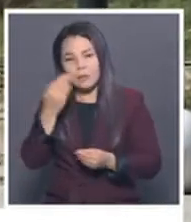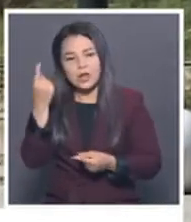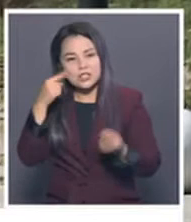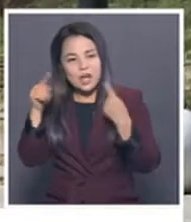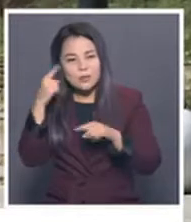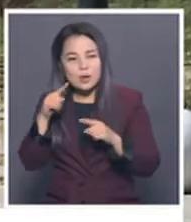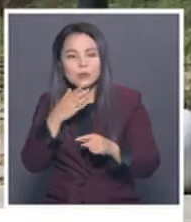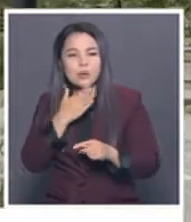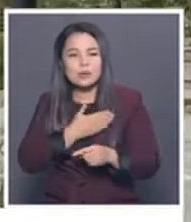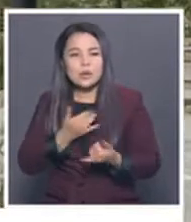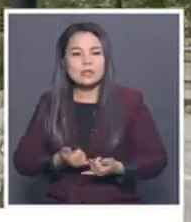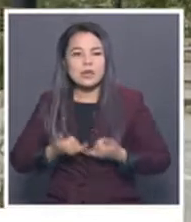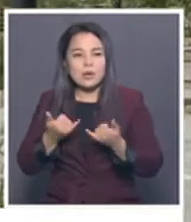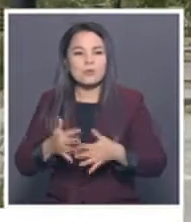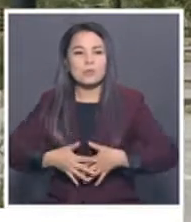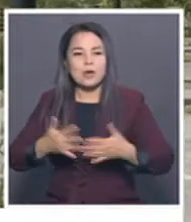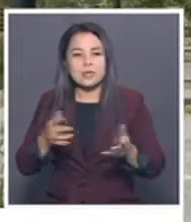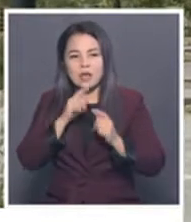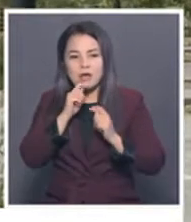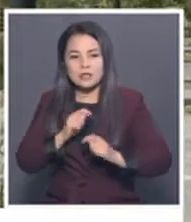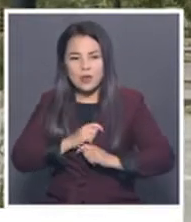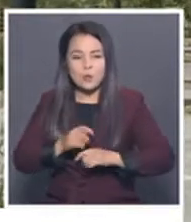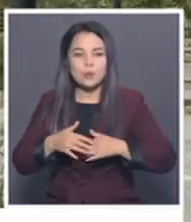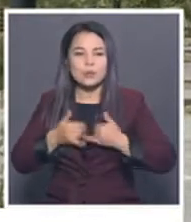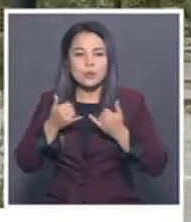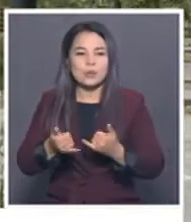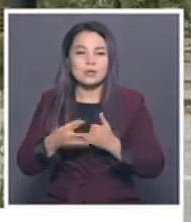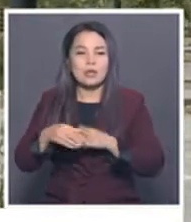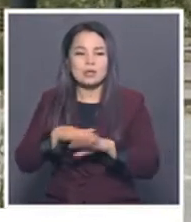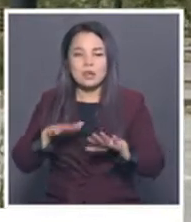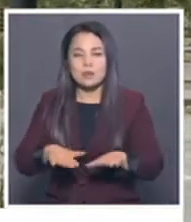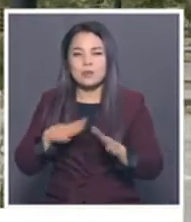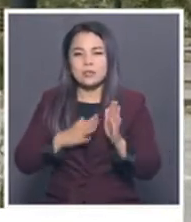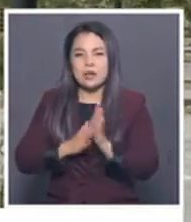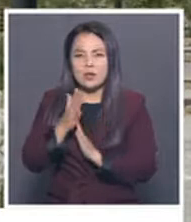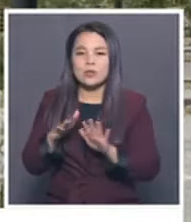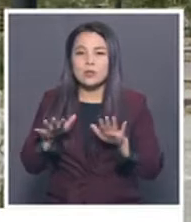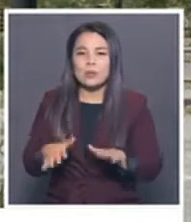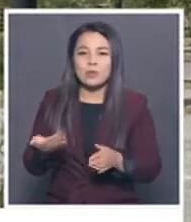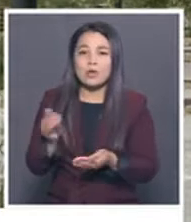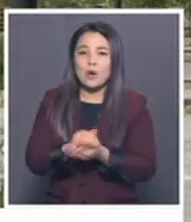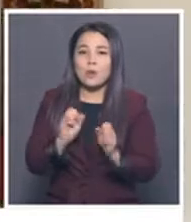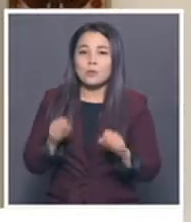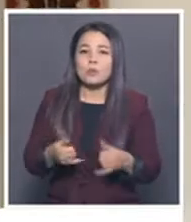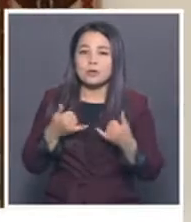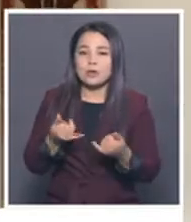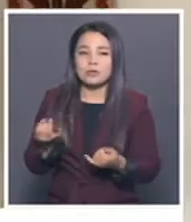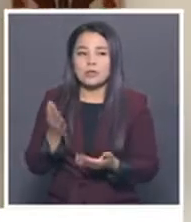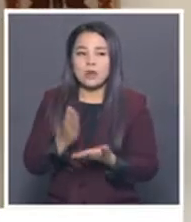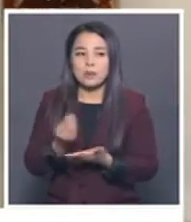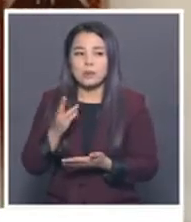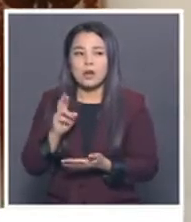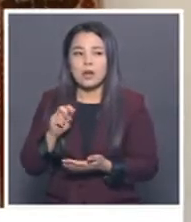шығармашылығын, өнерін сүйетін жандарға үлкен тарту, тәу ететін орын. Туған жері өскен ортасымен танысуға керемет мүмкіндік. Ал бұл